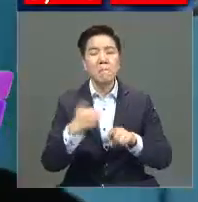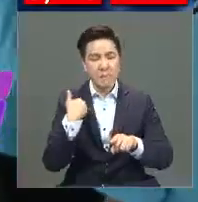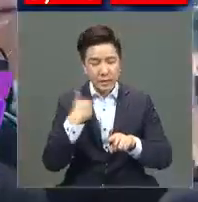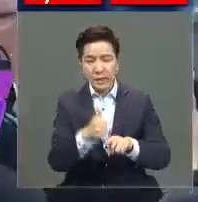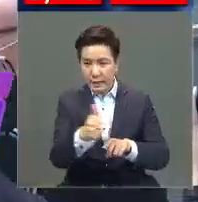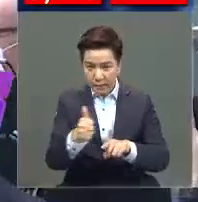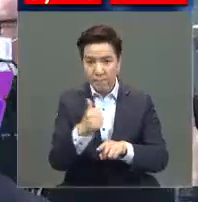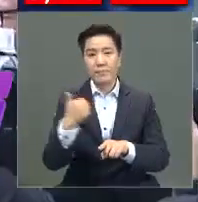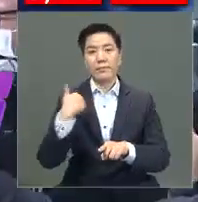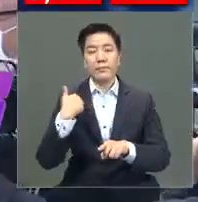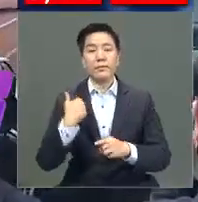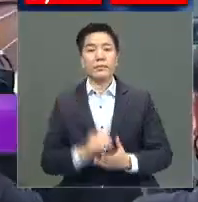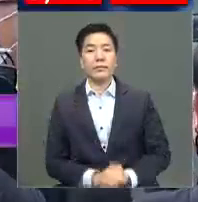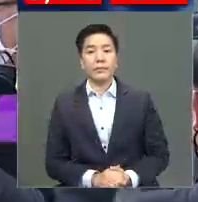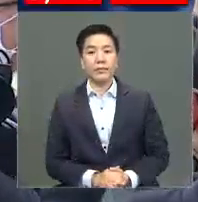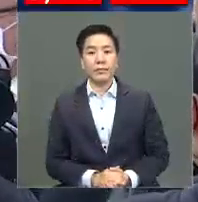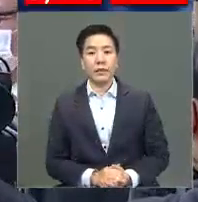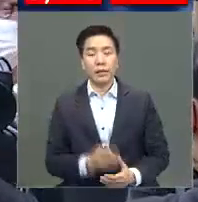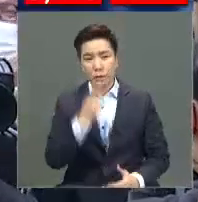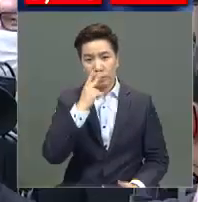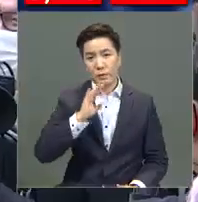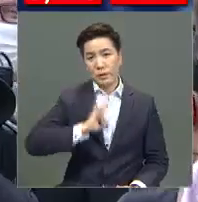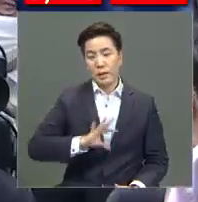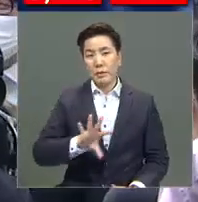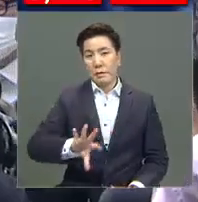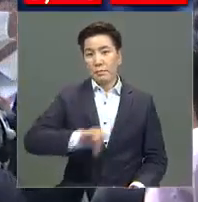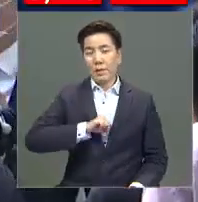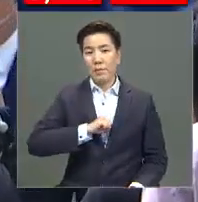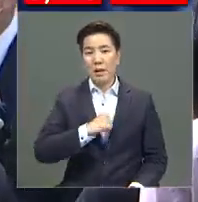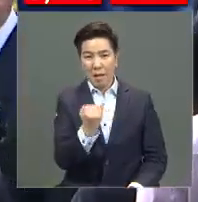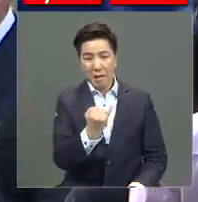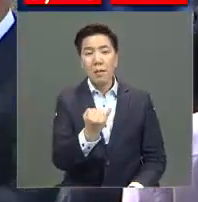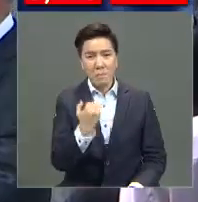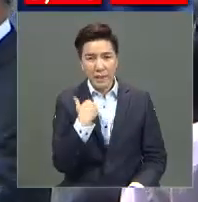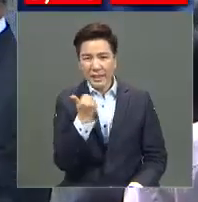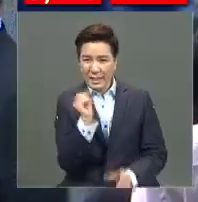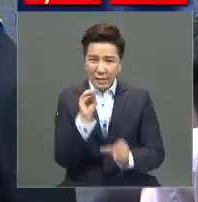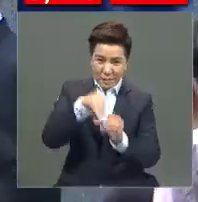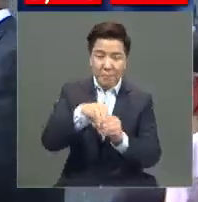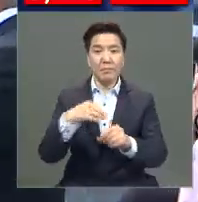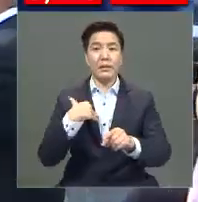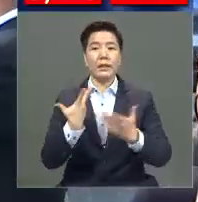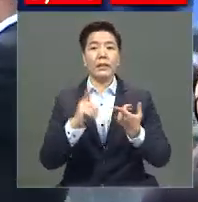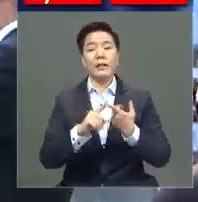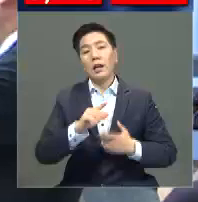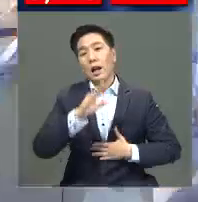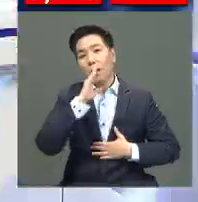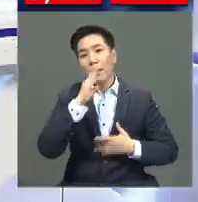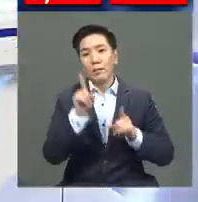ดีอยู่ค่ะ ซึ้งนะกินใจนะในความแย่ก็ยังมีความดีอยู่นะคะถ้า